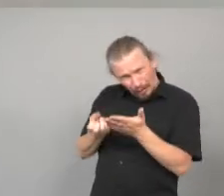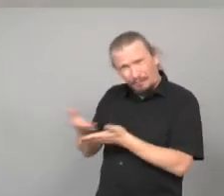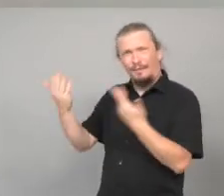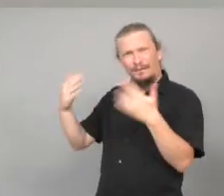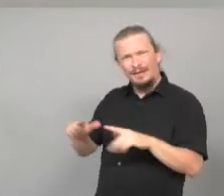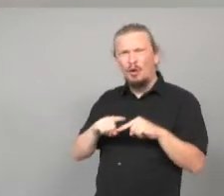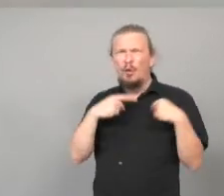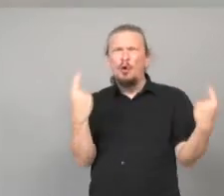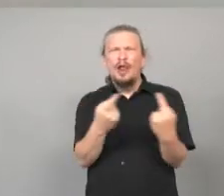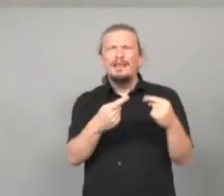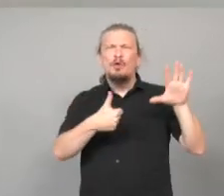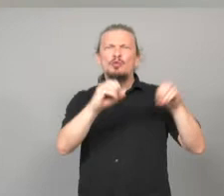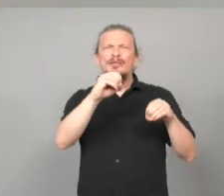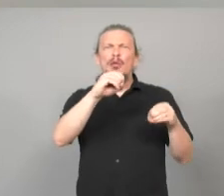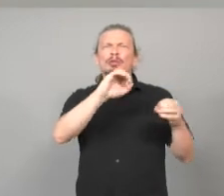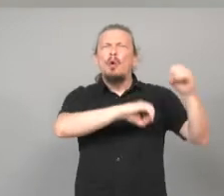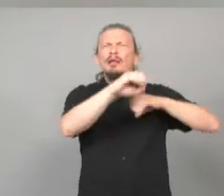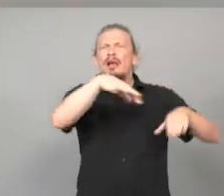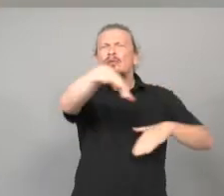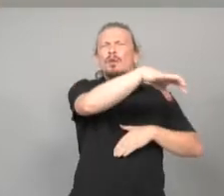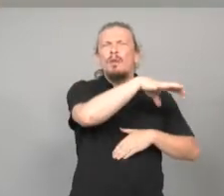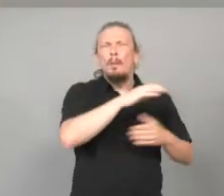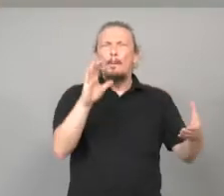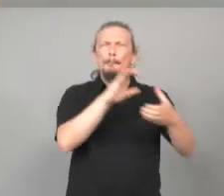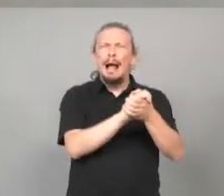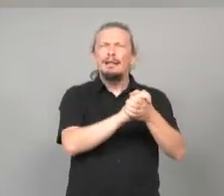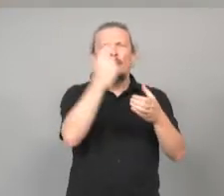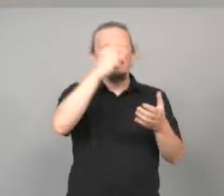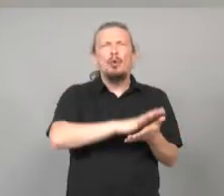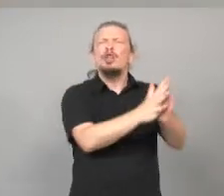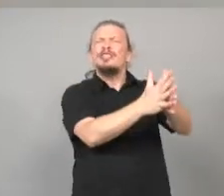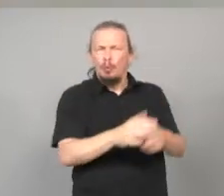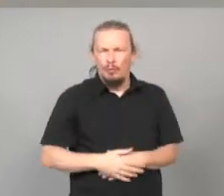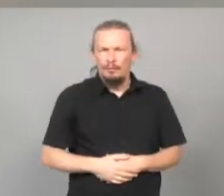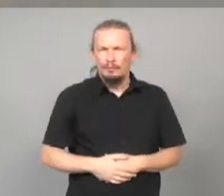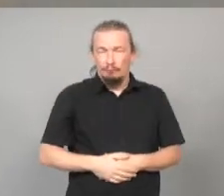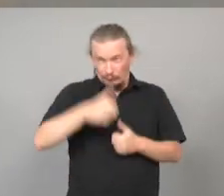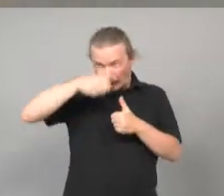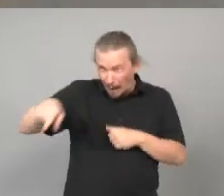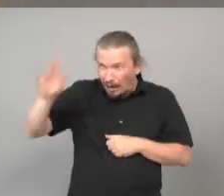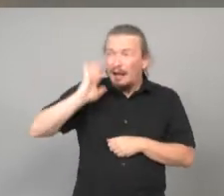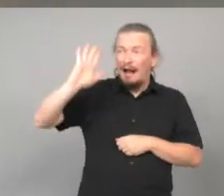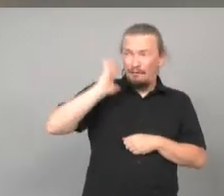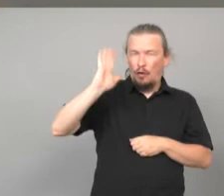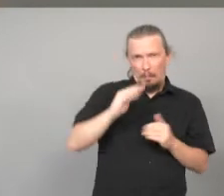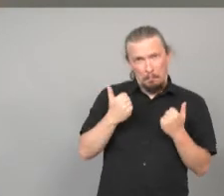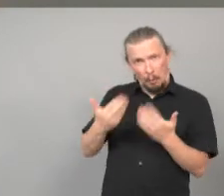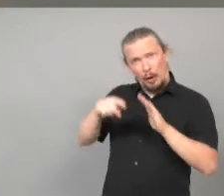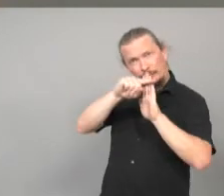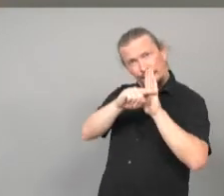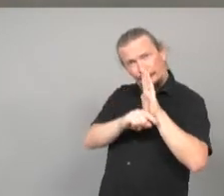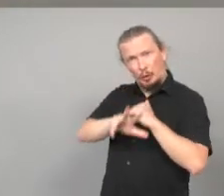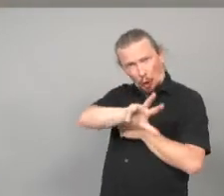le collectif des 60 organisations Pacte pour la transition, qui, souvenez-vous, avait soumis 32 mesures pour la